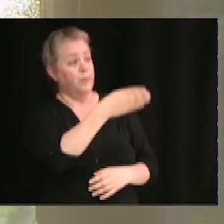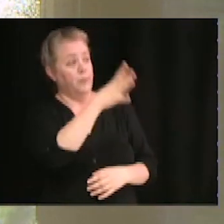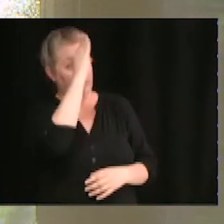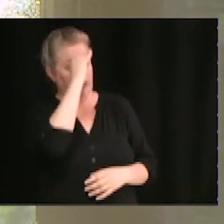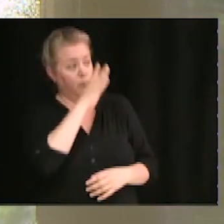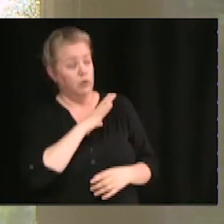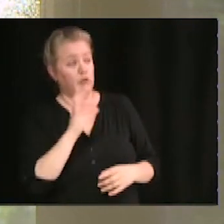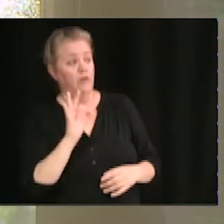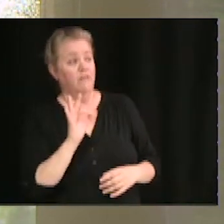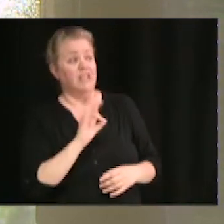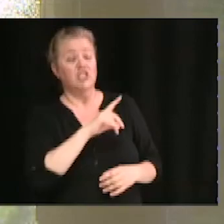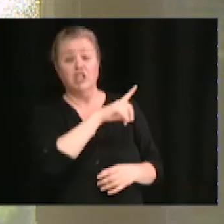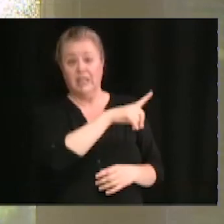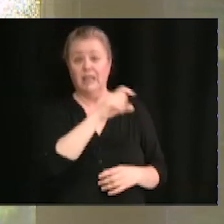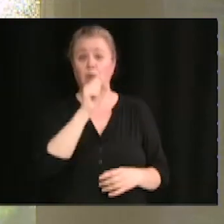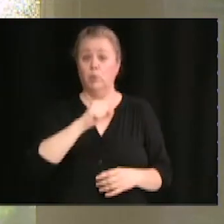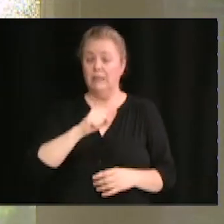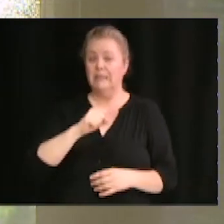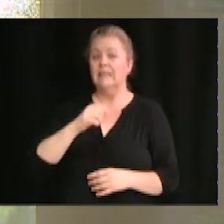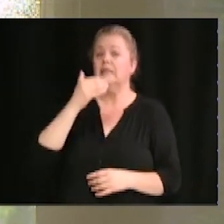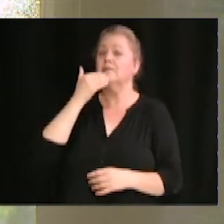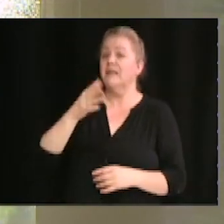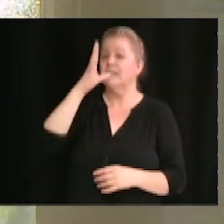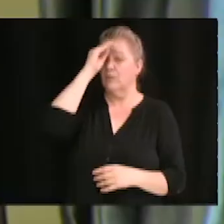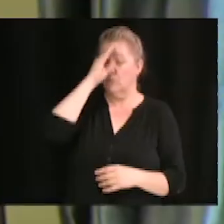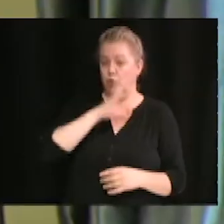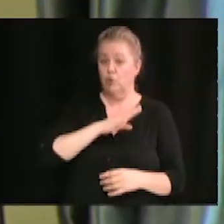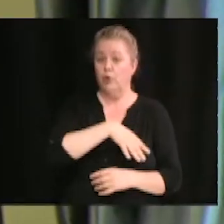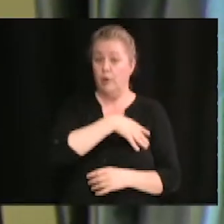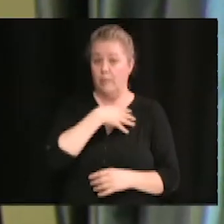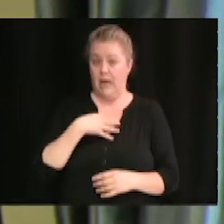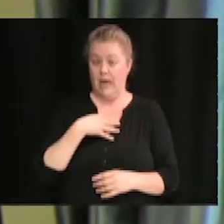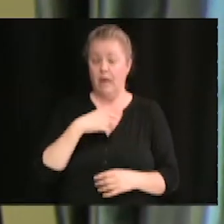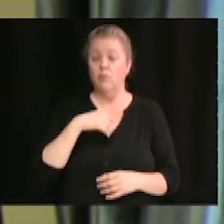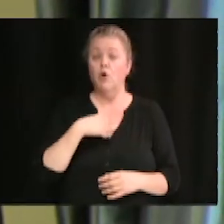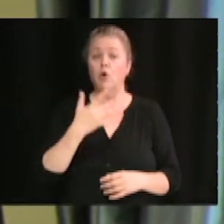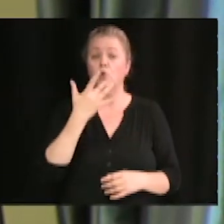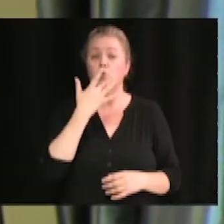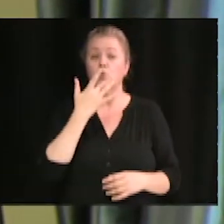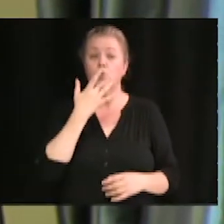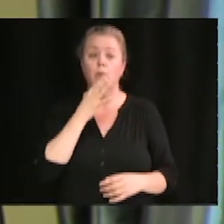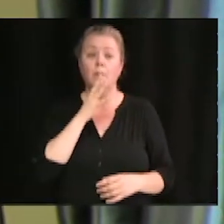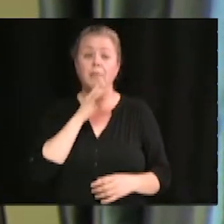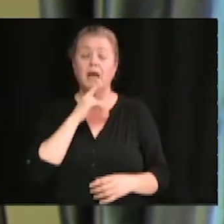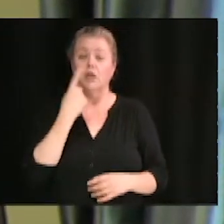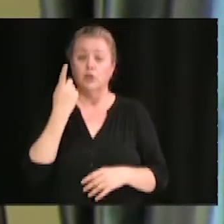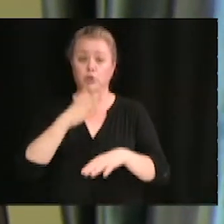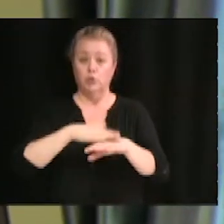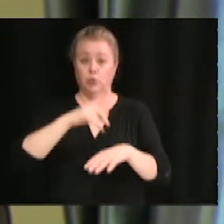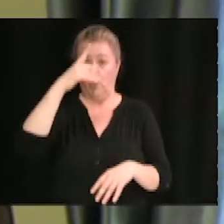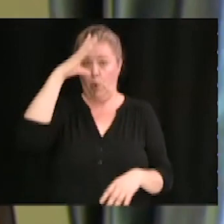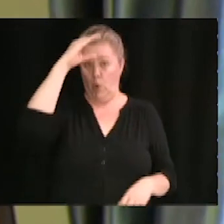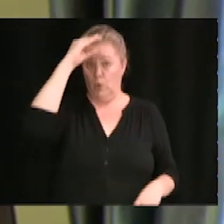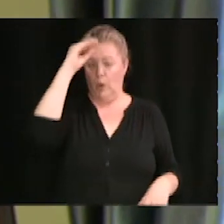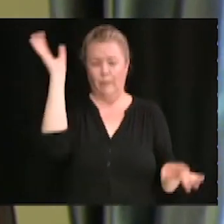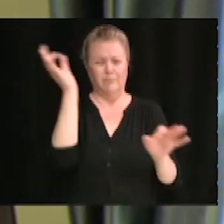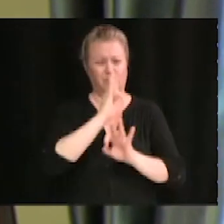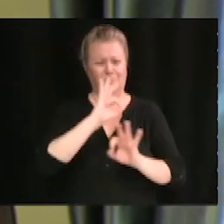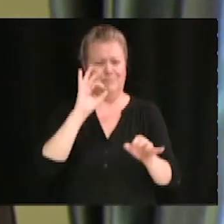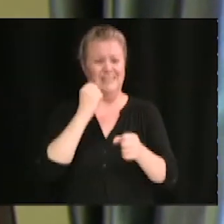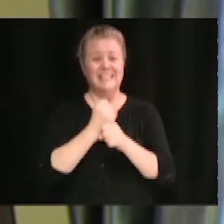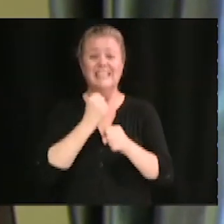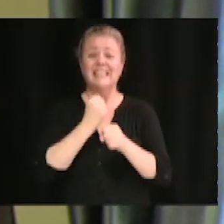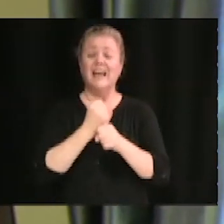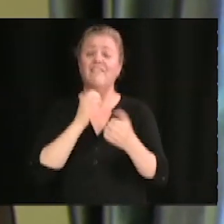quelque chose? Oui, merci, M. le maire. Donc, là, vous parlez d'un homme extraordinaire qui travaille ici à la Ville, justement, qui